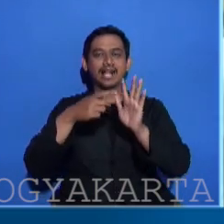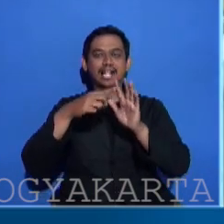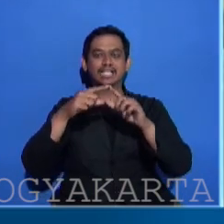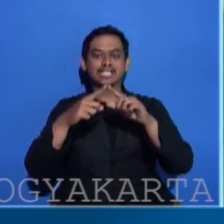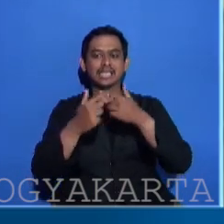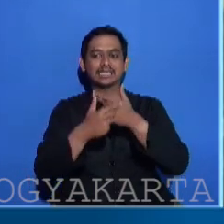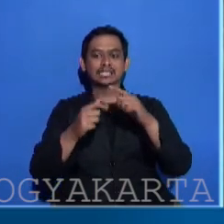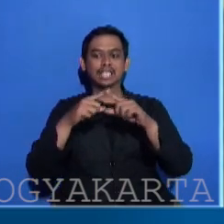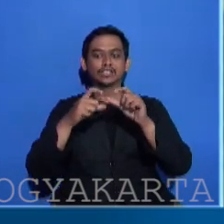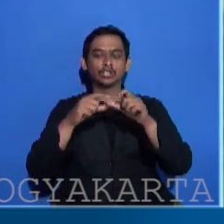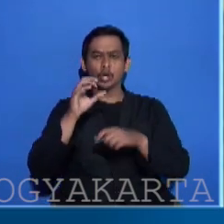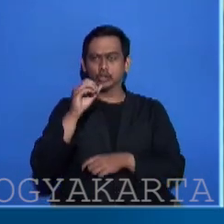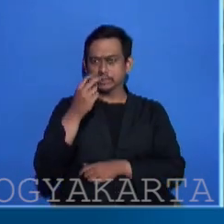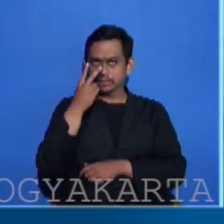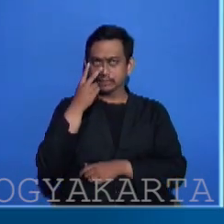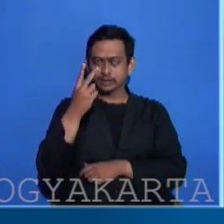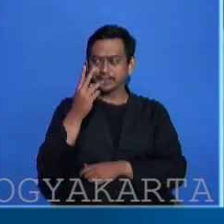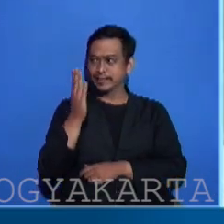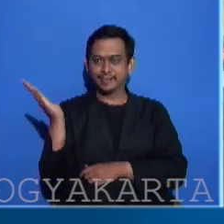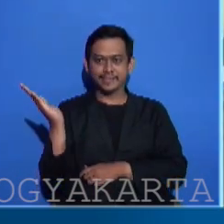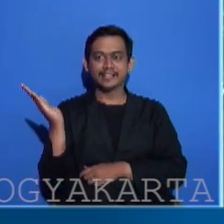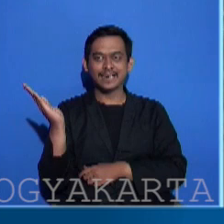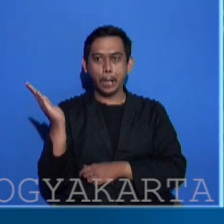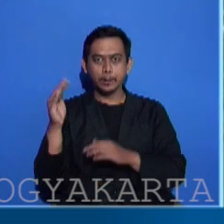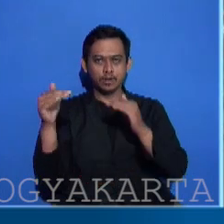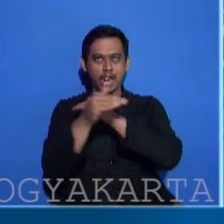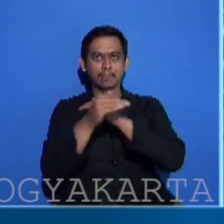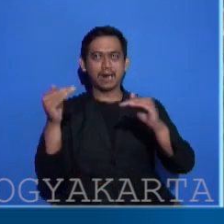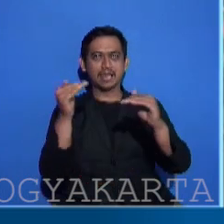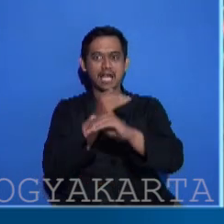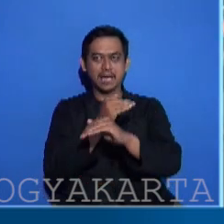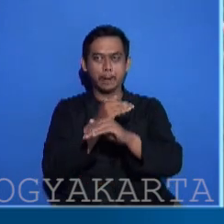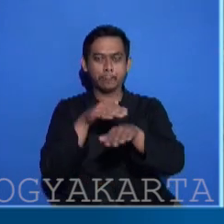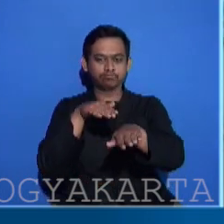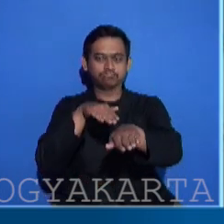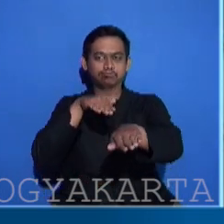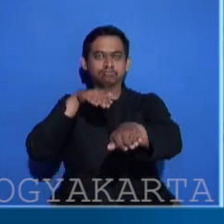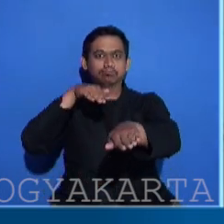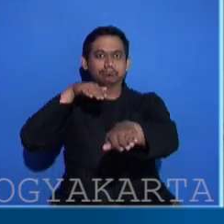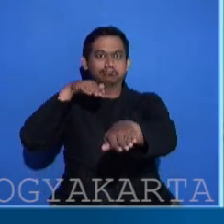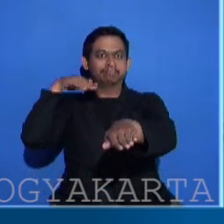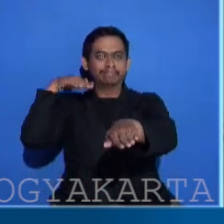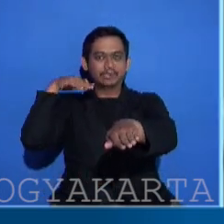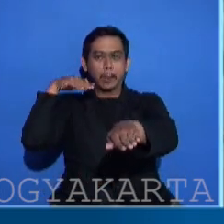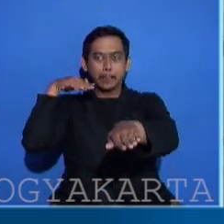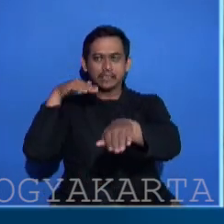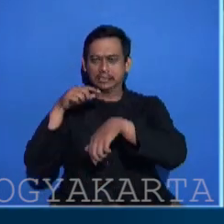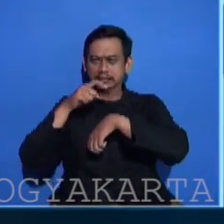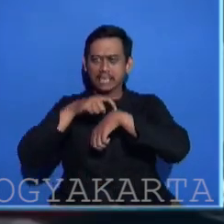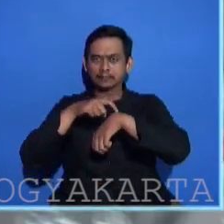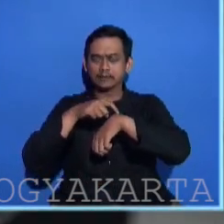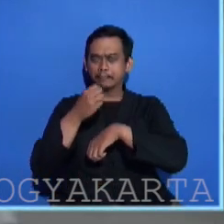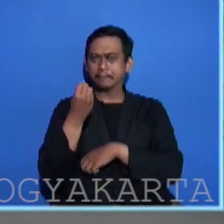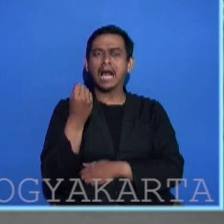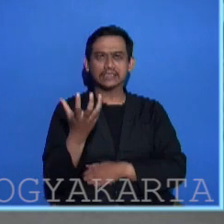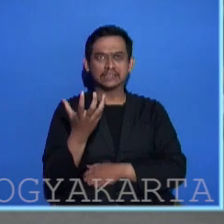ada saksikan di layar kaca Anda harus selalu minta sangatlah padat dan ini mulai terjadi pada pagi tadi bahkan